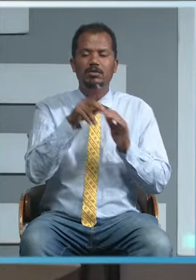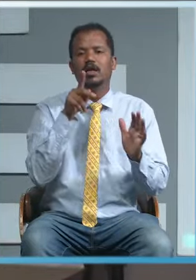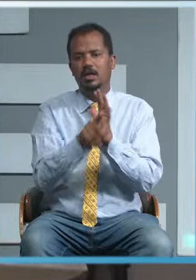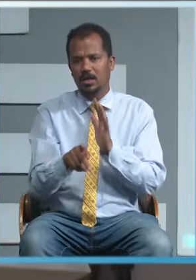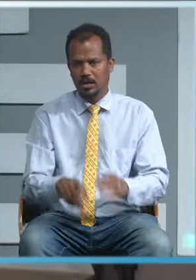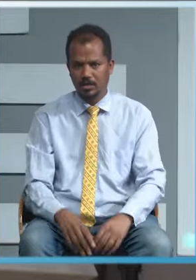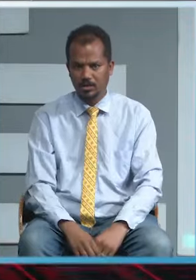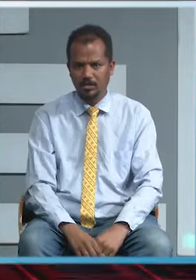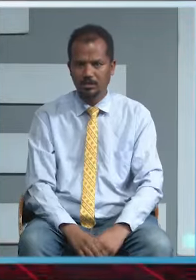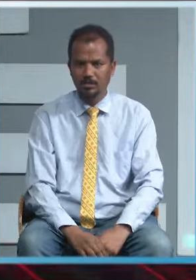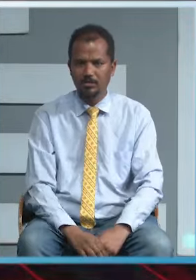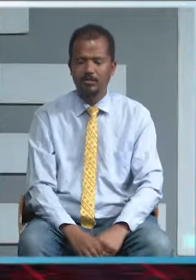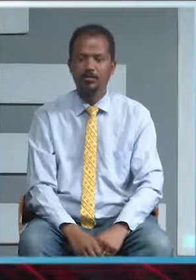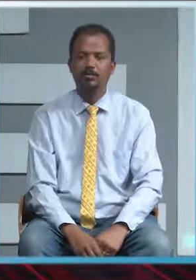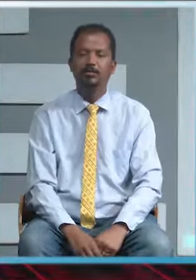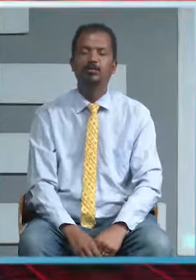ተገደለ።